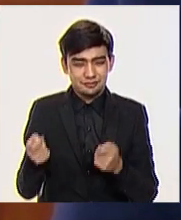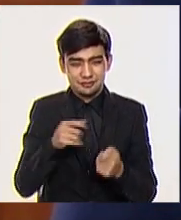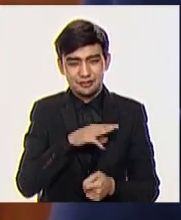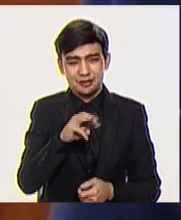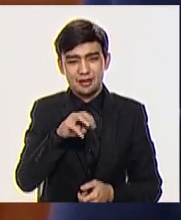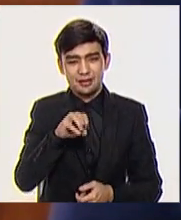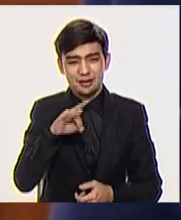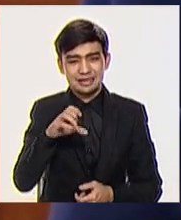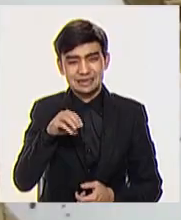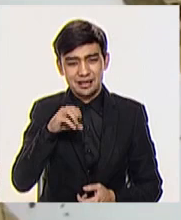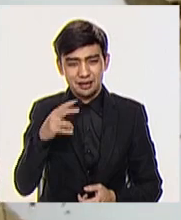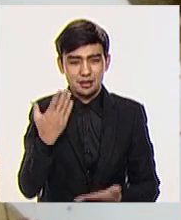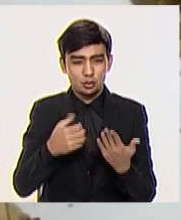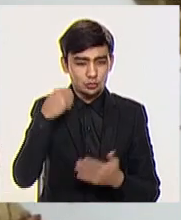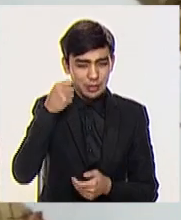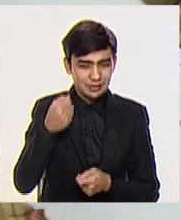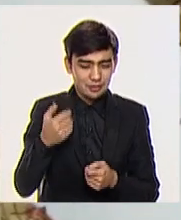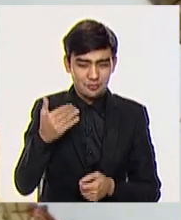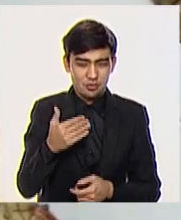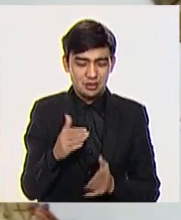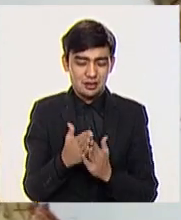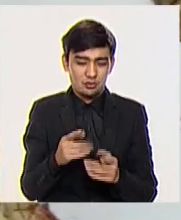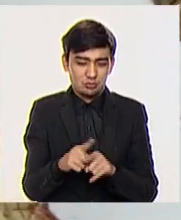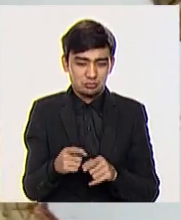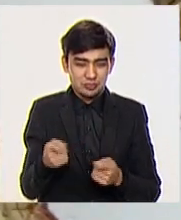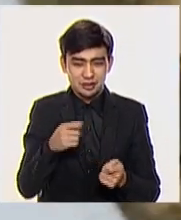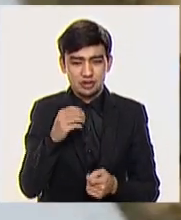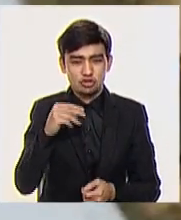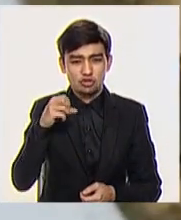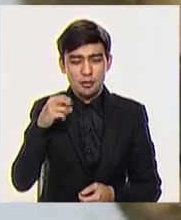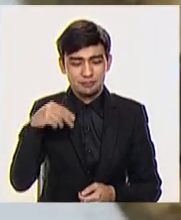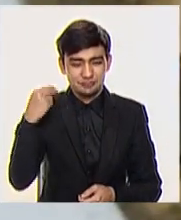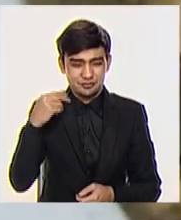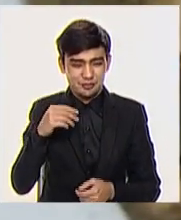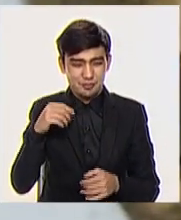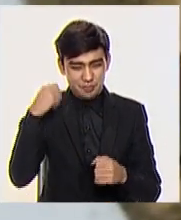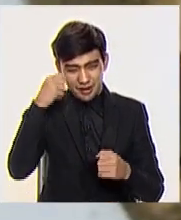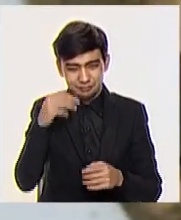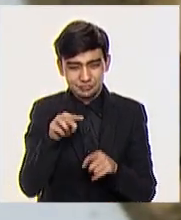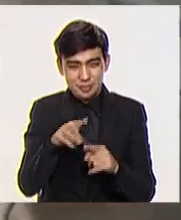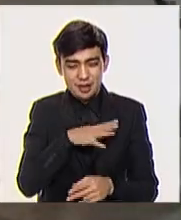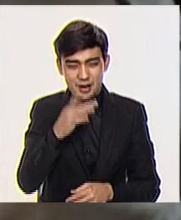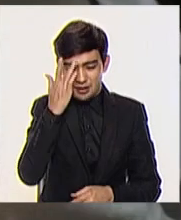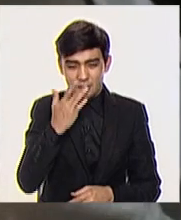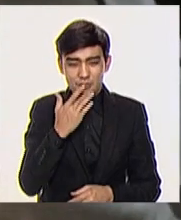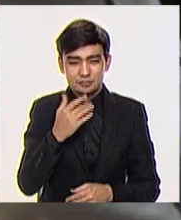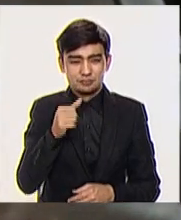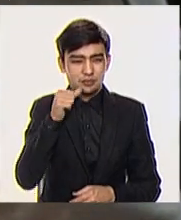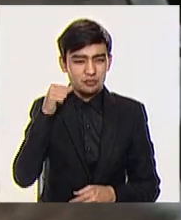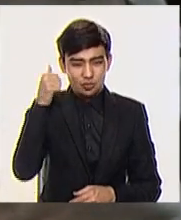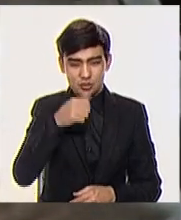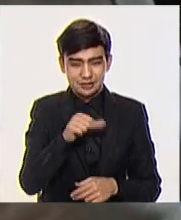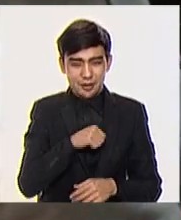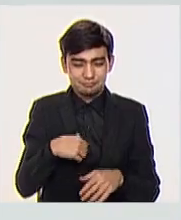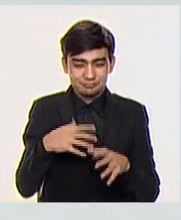либо Узбекистана. Как выяснилось, первым книги нашел местный чабан еще летом прошлого года. Сам взять их побоялся, так же, как и